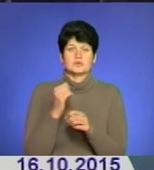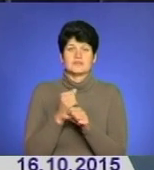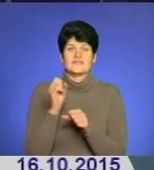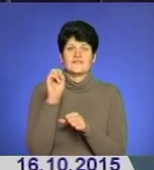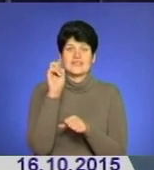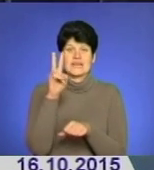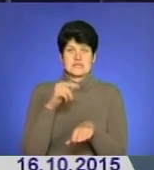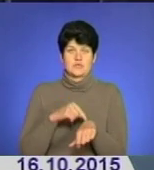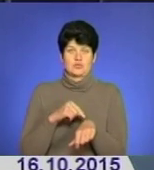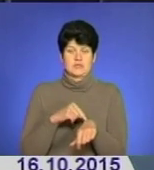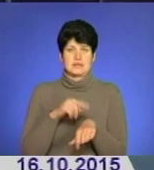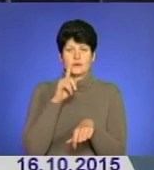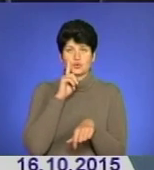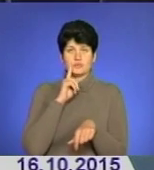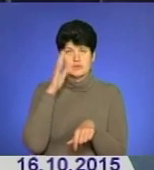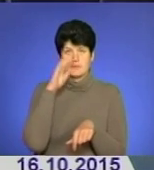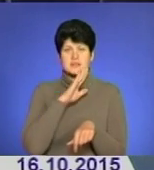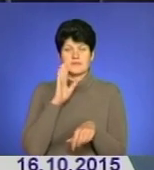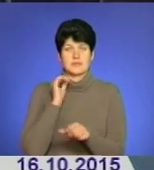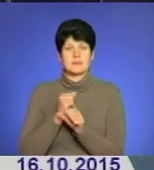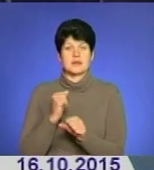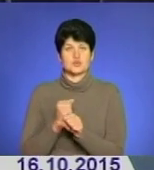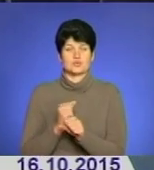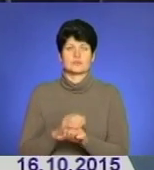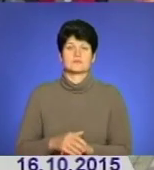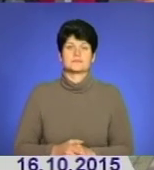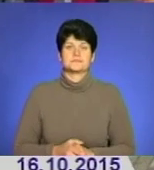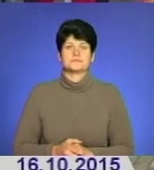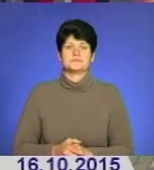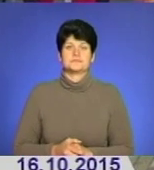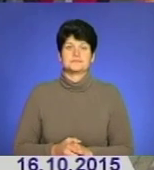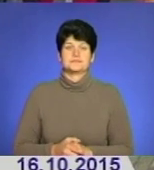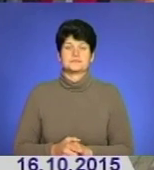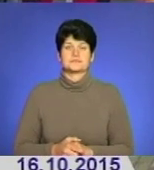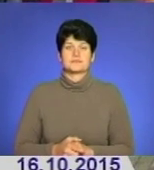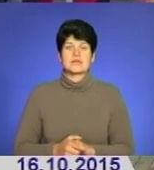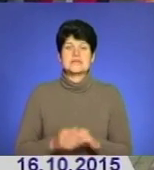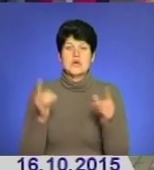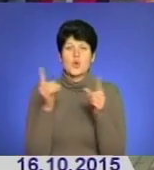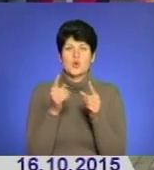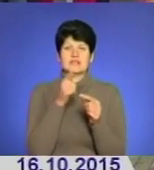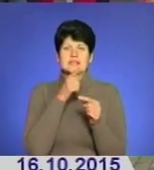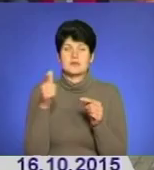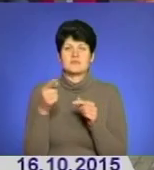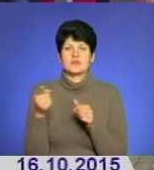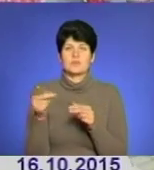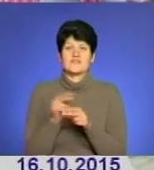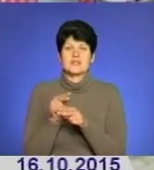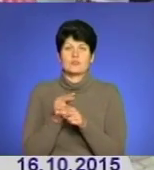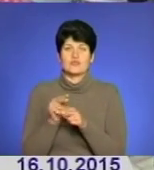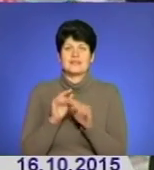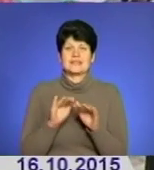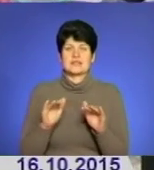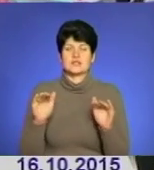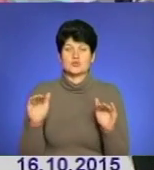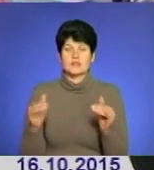годин для зручності батьків, які працюють. Детальніше – Алла Бобрик. За короткі терміни в Тернополі відремонтували дитячий